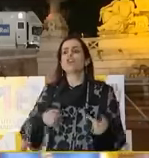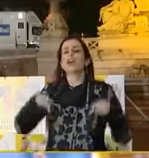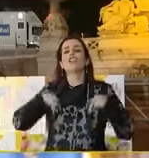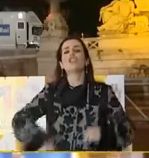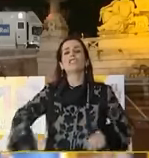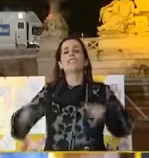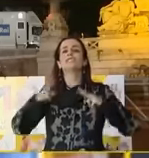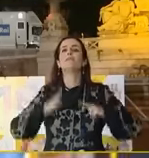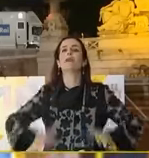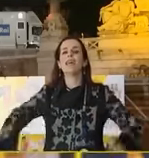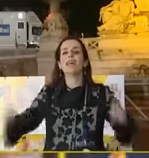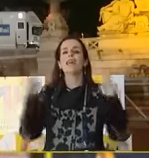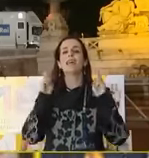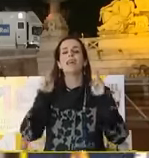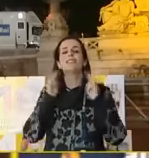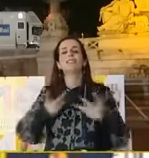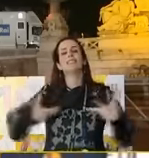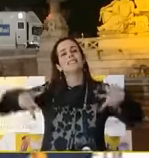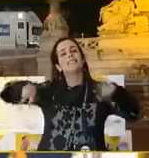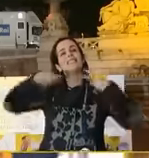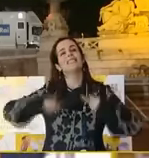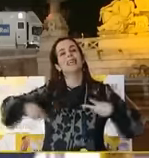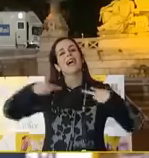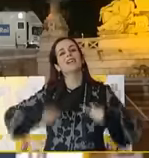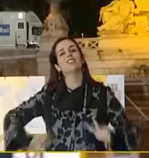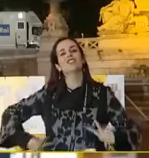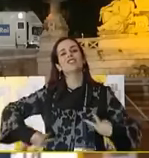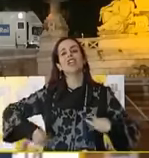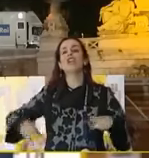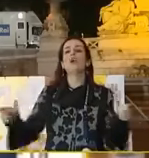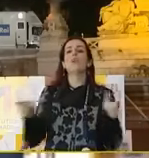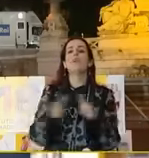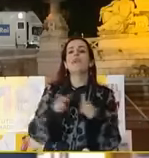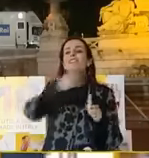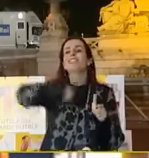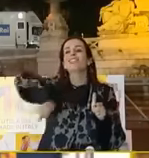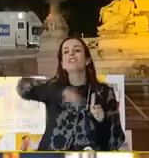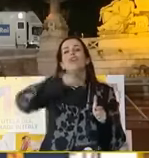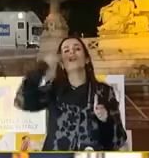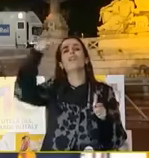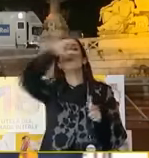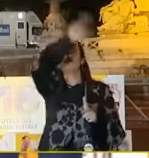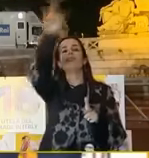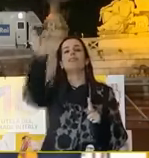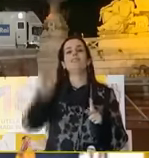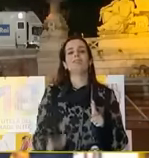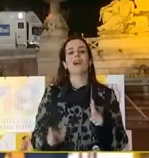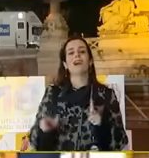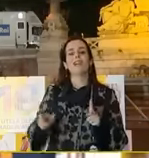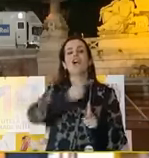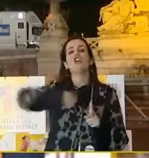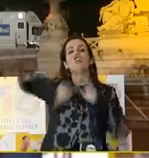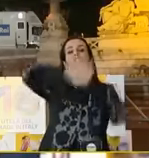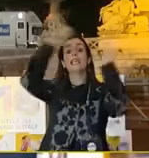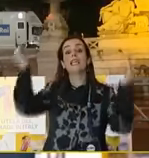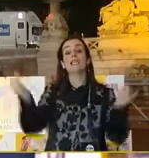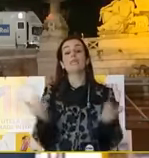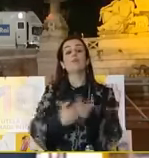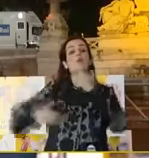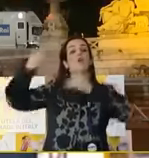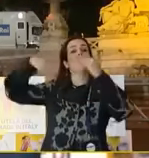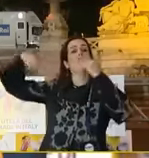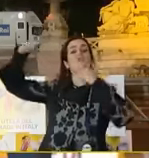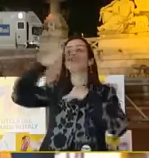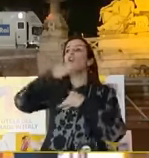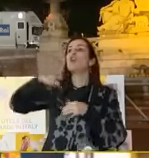un paese che si possa chiamare Paese Italia. Noi nel mondo eravamo conosciuti come le eccellenze, come